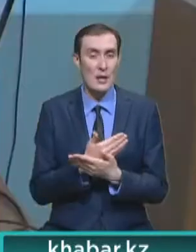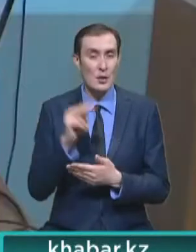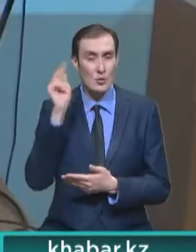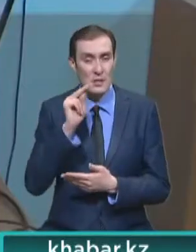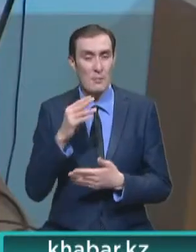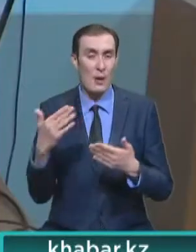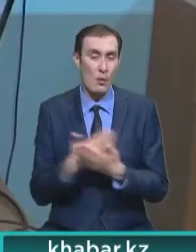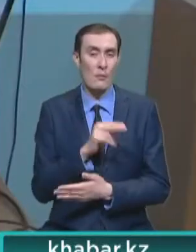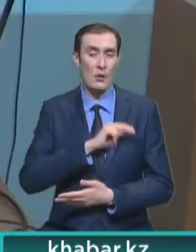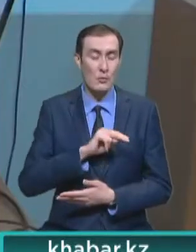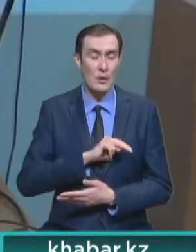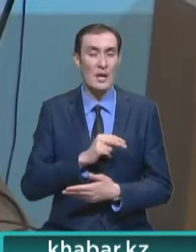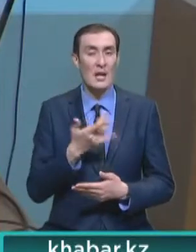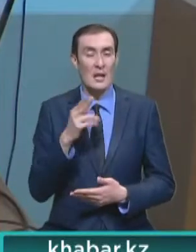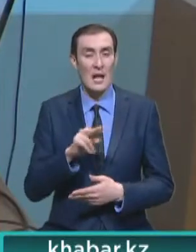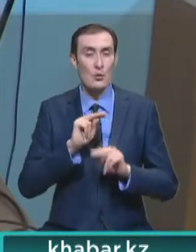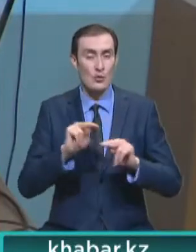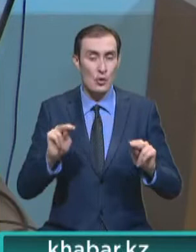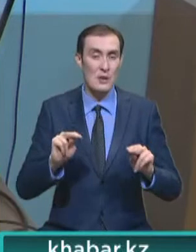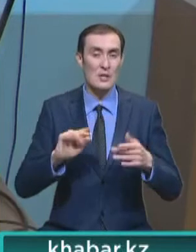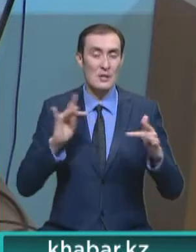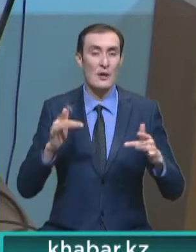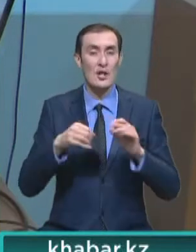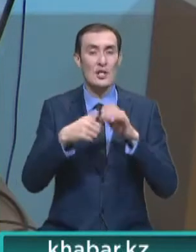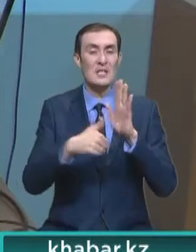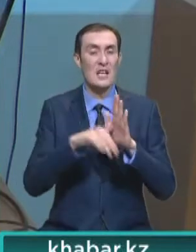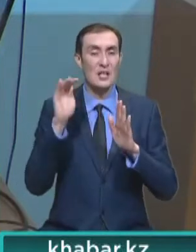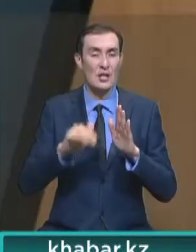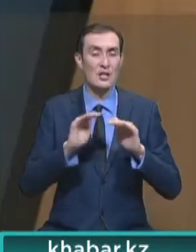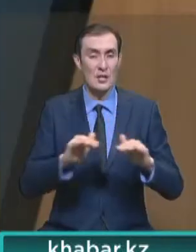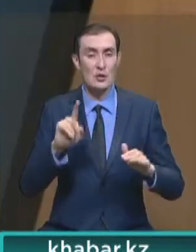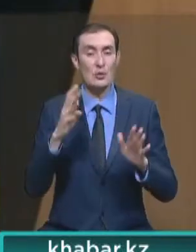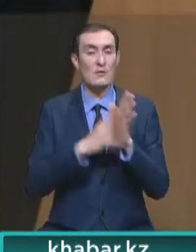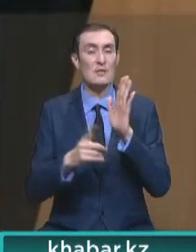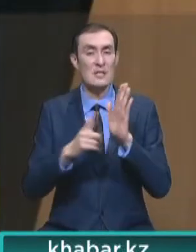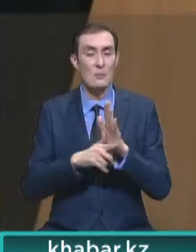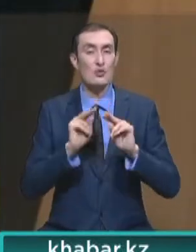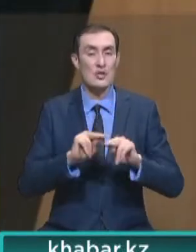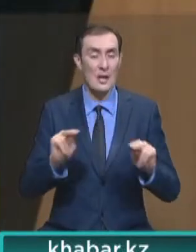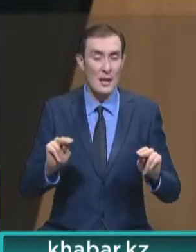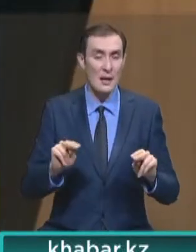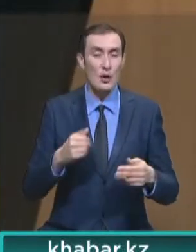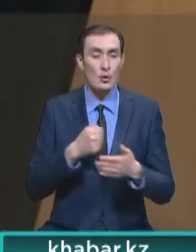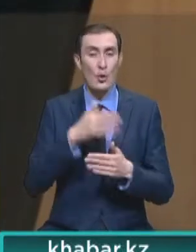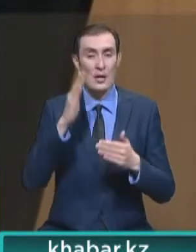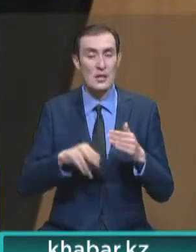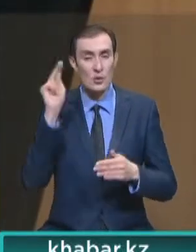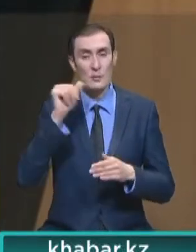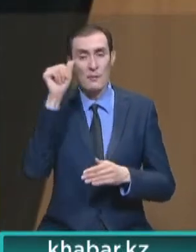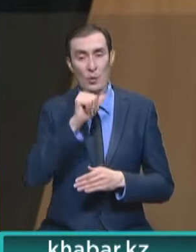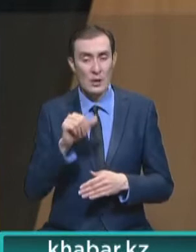работать по-новому для учебы на дистанционке 16 тысяч учеников и 197 учителей до конца учебного года